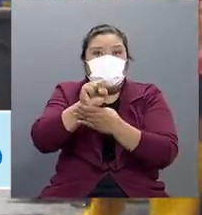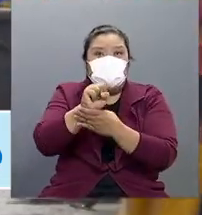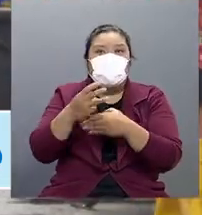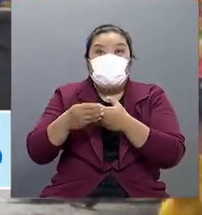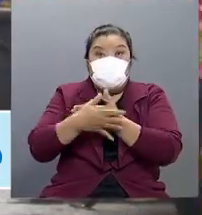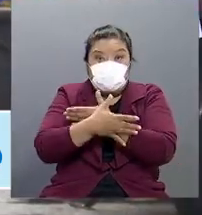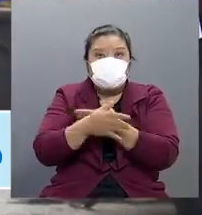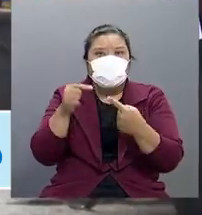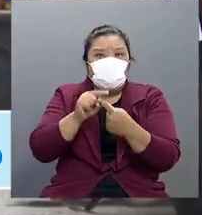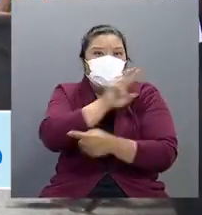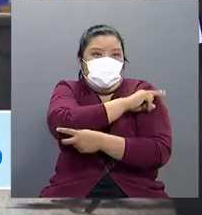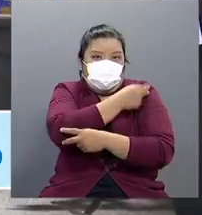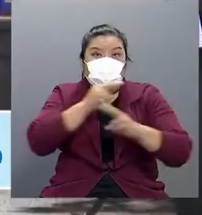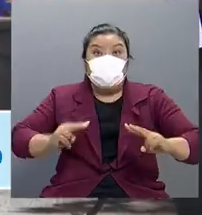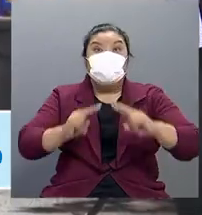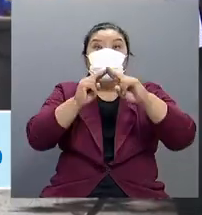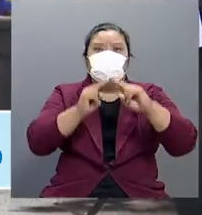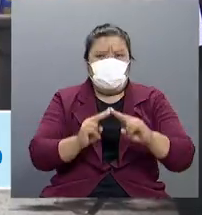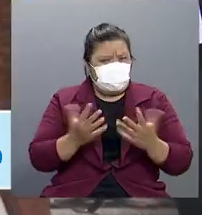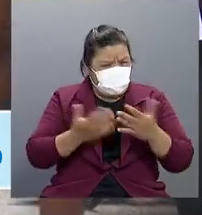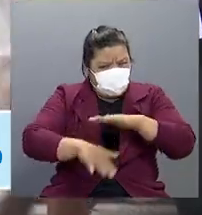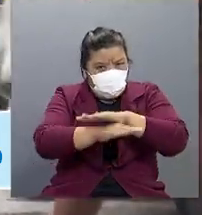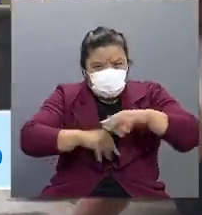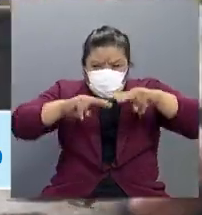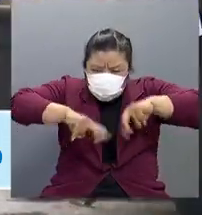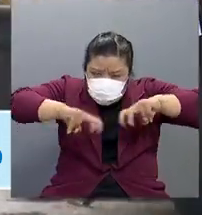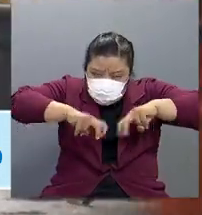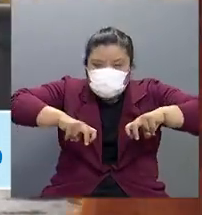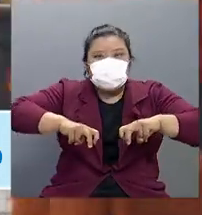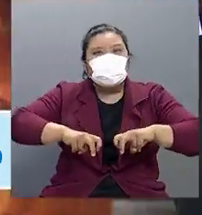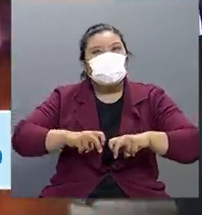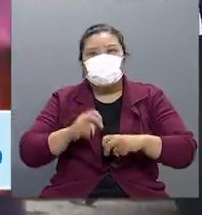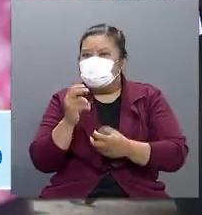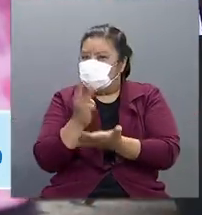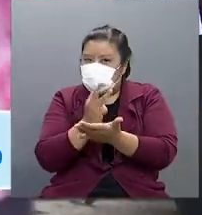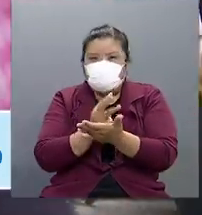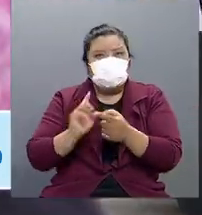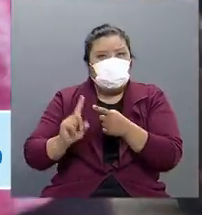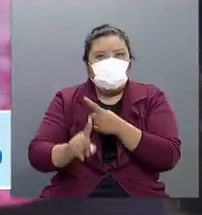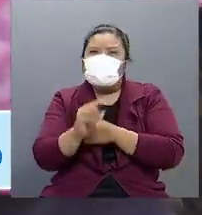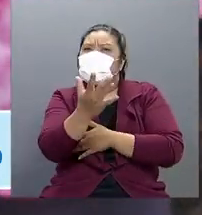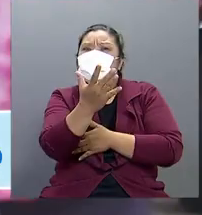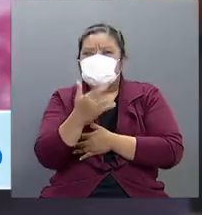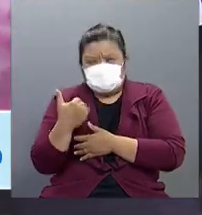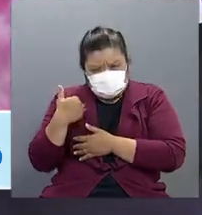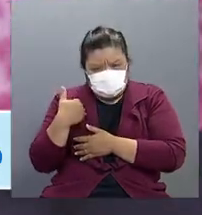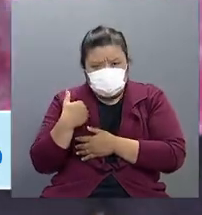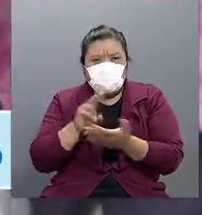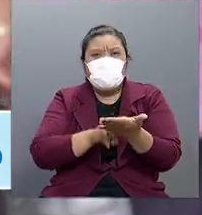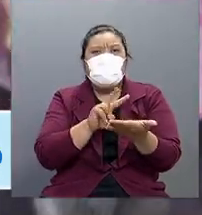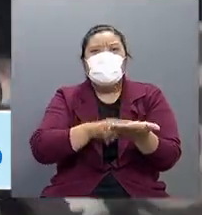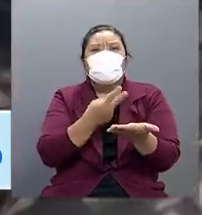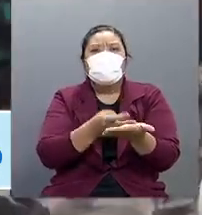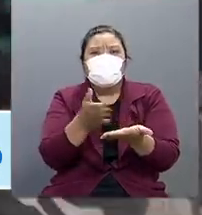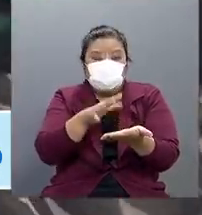จงครับว่ามันยังไม่มีหลักฐานหรือข้อมูลทางวิชาการนะครับที่จะมาบ่งบอกหรือว่าชี้ชัดว่าการสัมผัสสารกันบูดนั้นจะส่งผลให้เกิดมะเร็งผิ